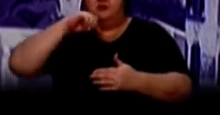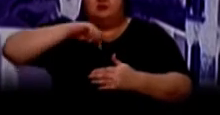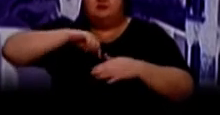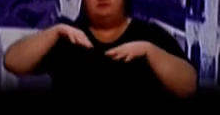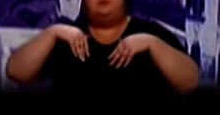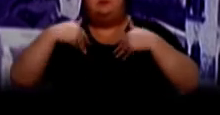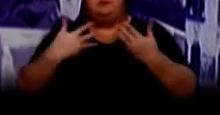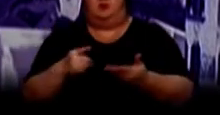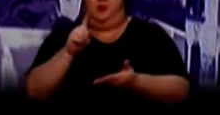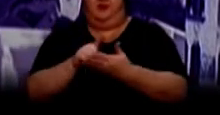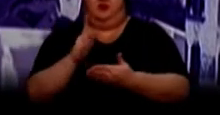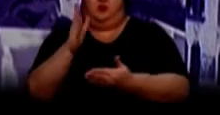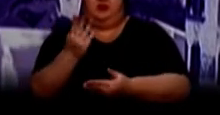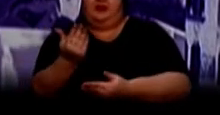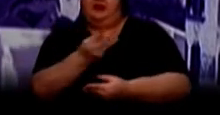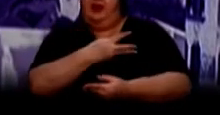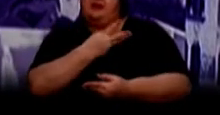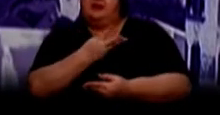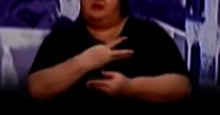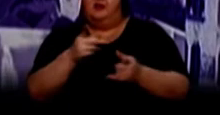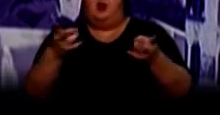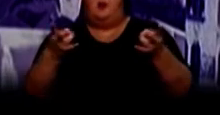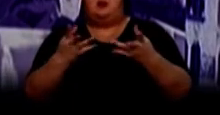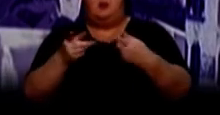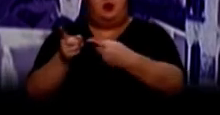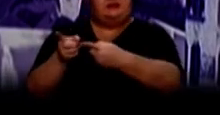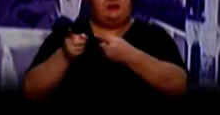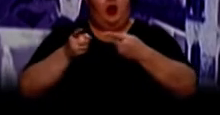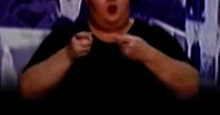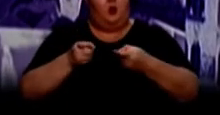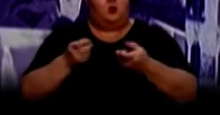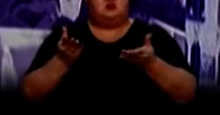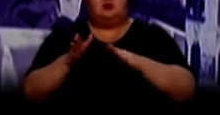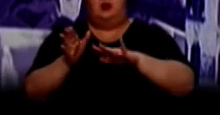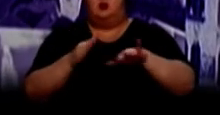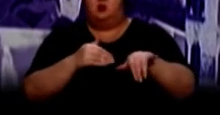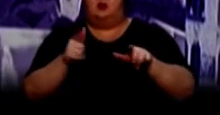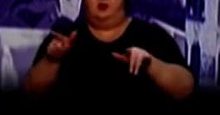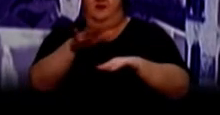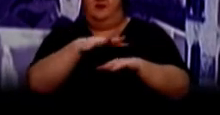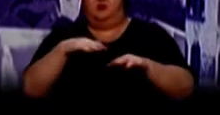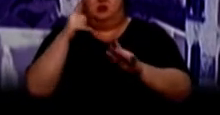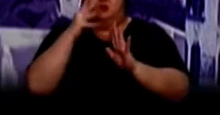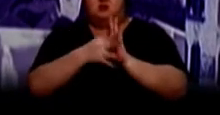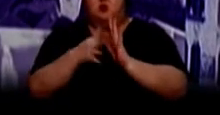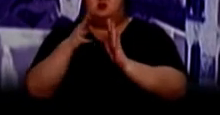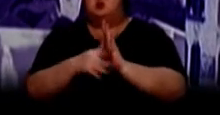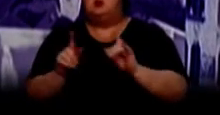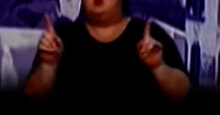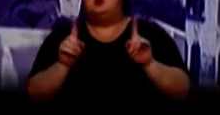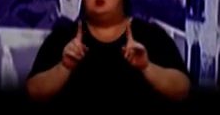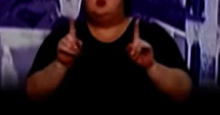має бути їхня ініціатива, їх потрібно якось заохочувати, і тоді вони зрозуміють, що